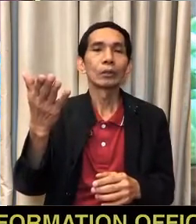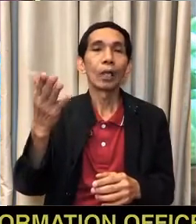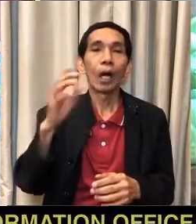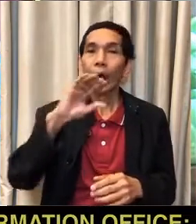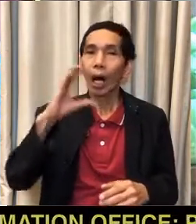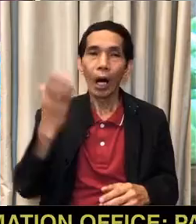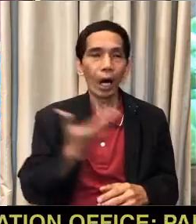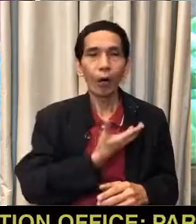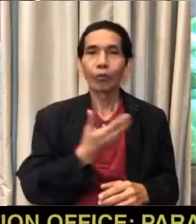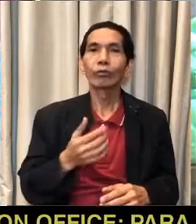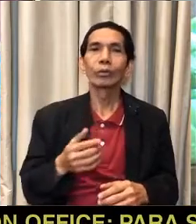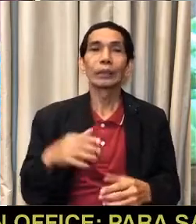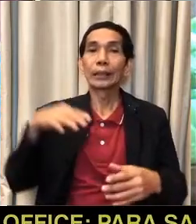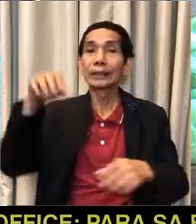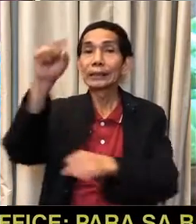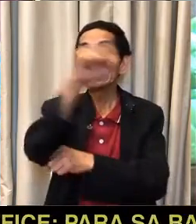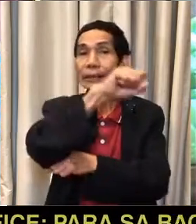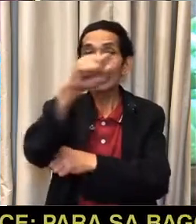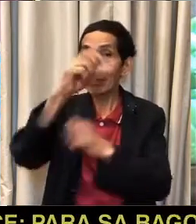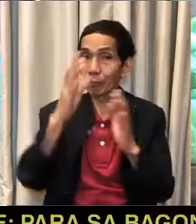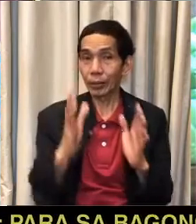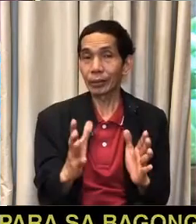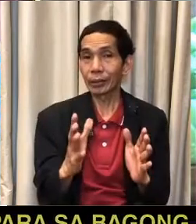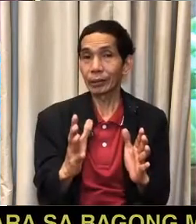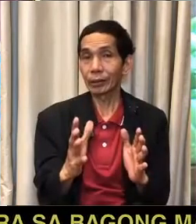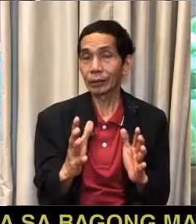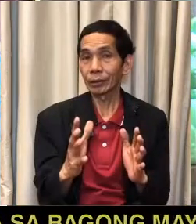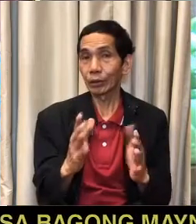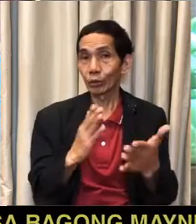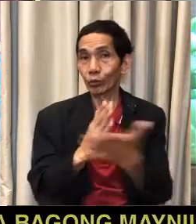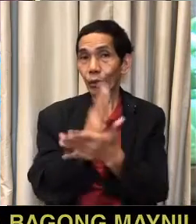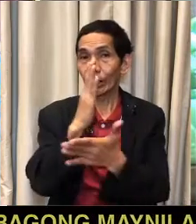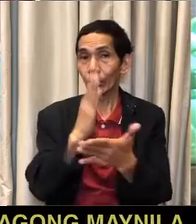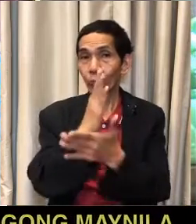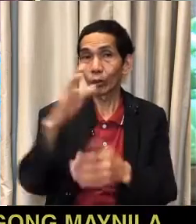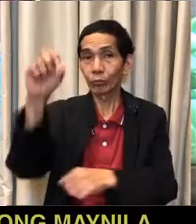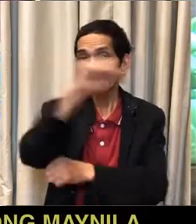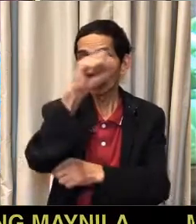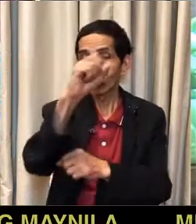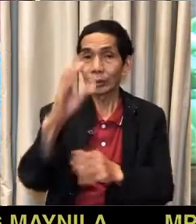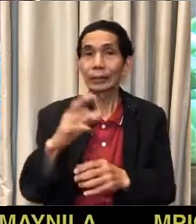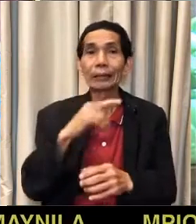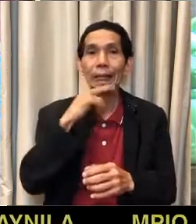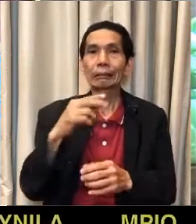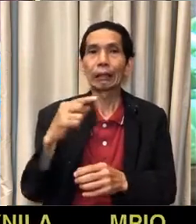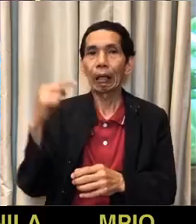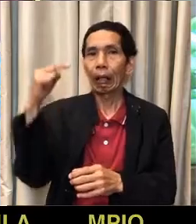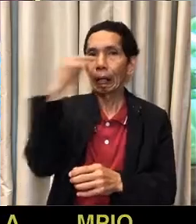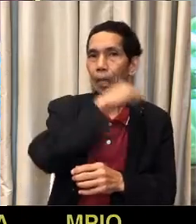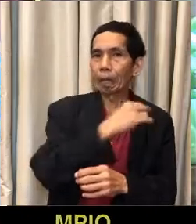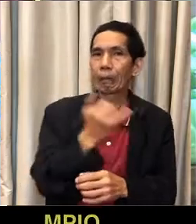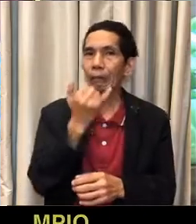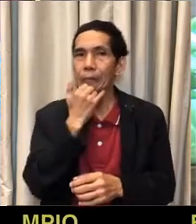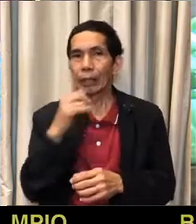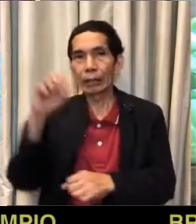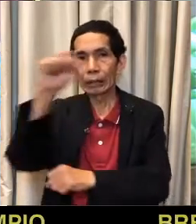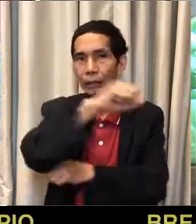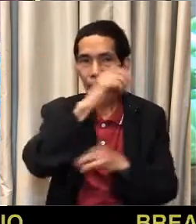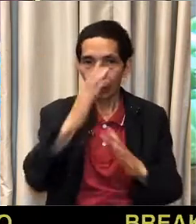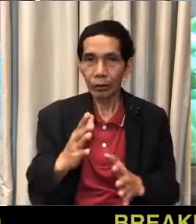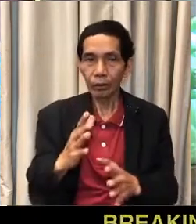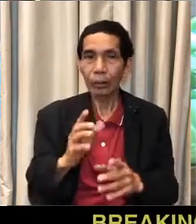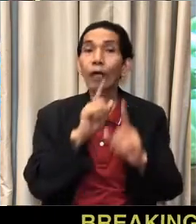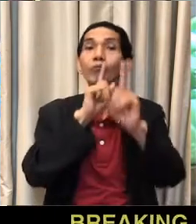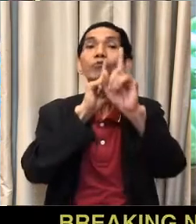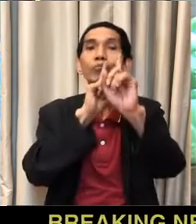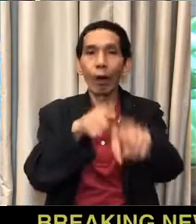ng ating mga driver. Sa kapakanan na rin ng mga driver para hindi rin sila naakusahan ng mali. Oh,